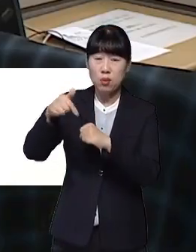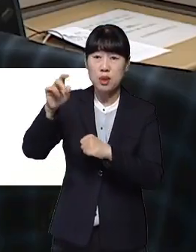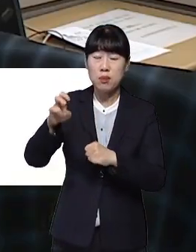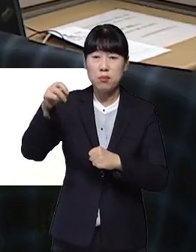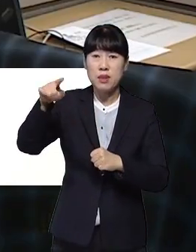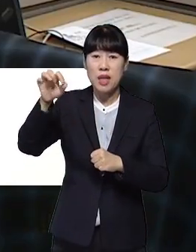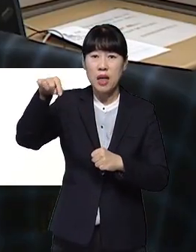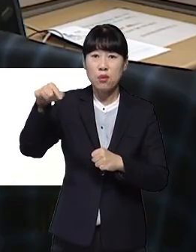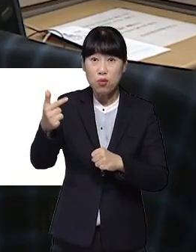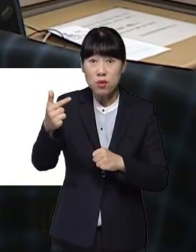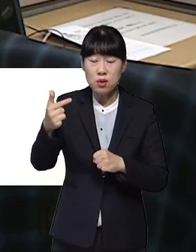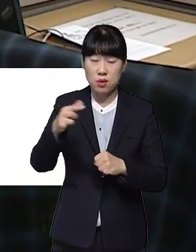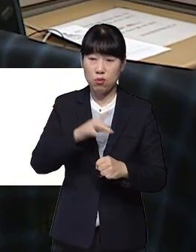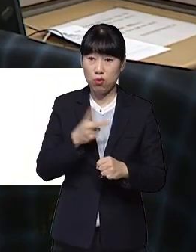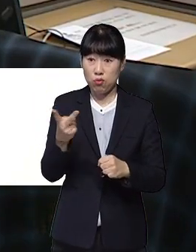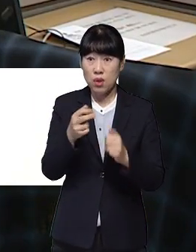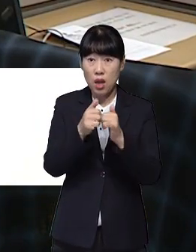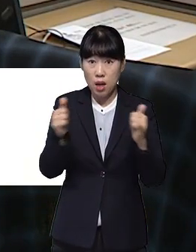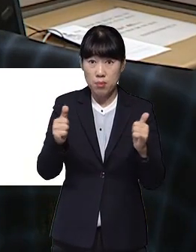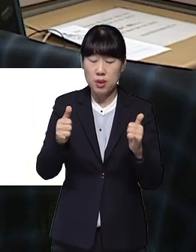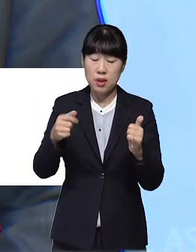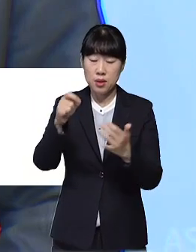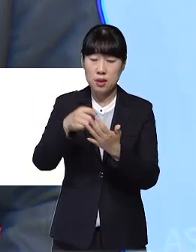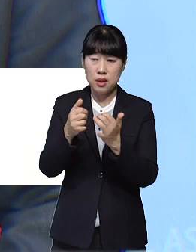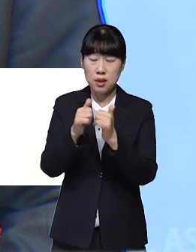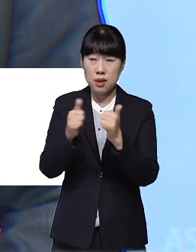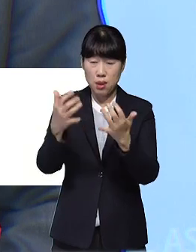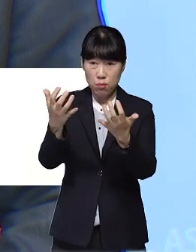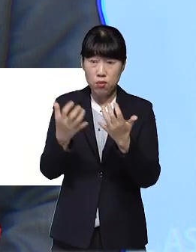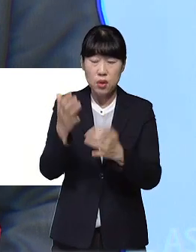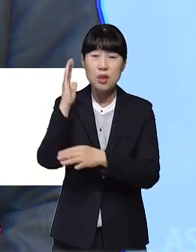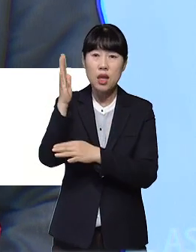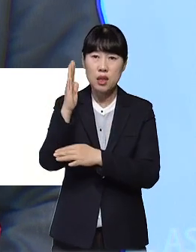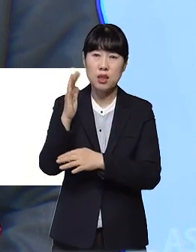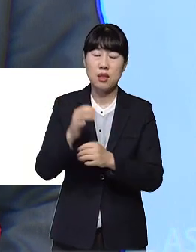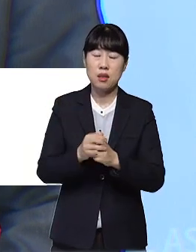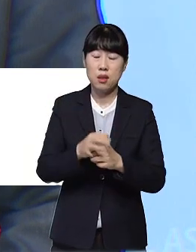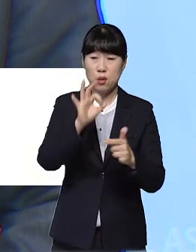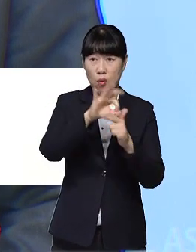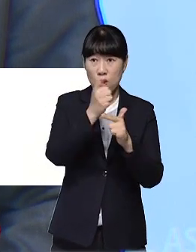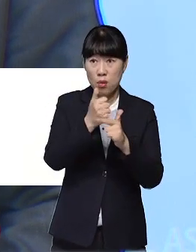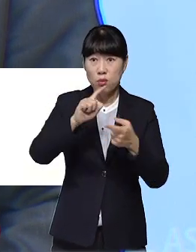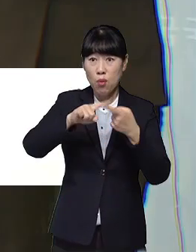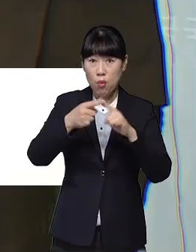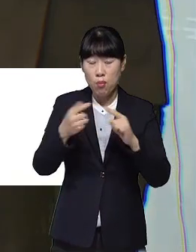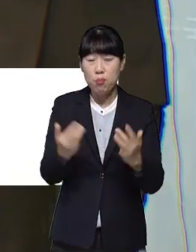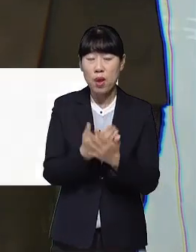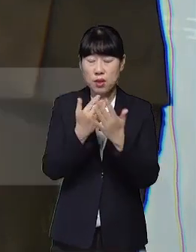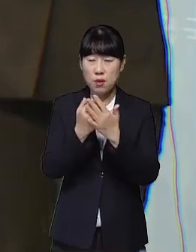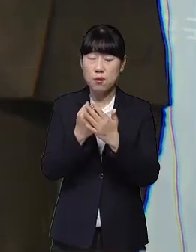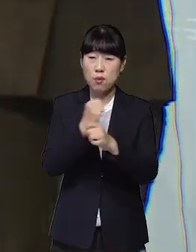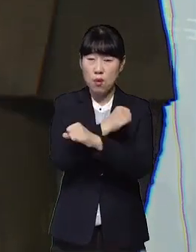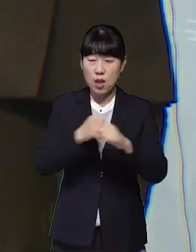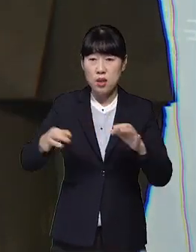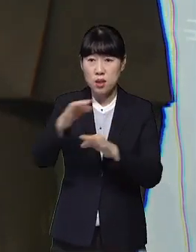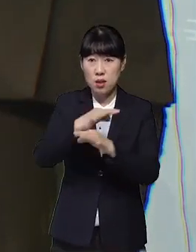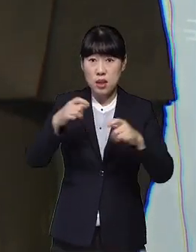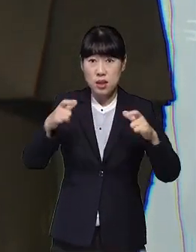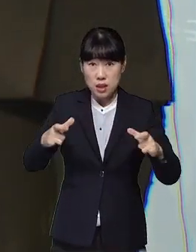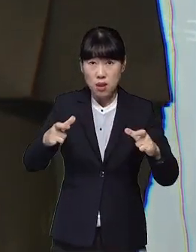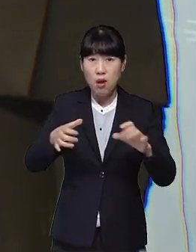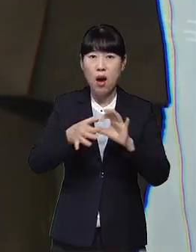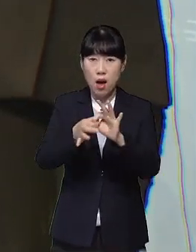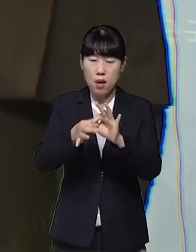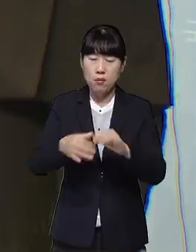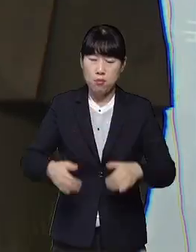함께 기자회견을 열고 영호남 상생과 남부지역 광역경제권으로서의 달빛 내륙철도가 갖는 상징성을